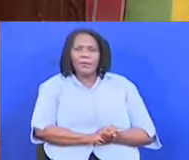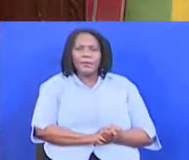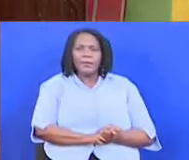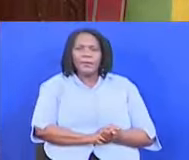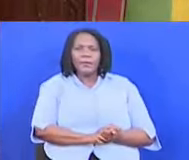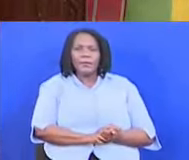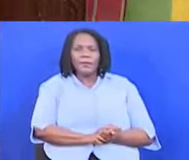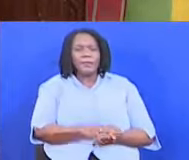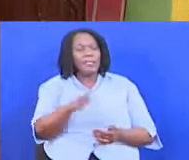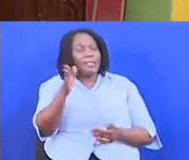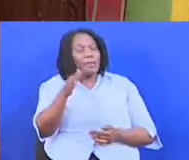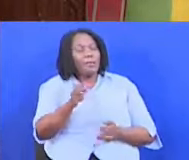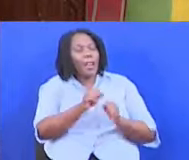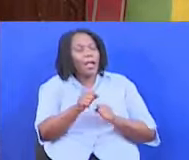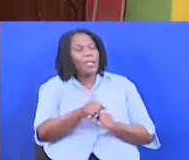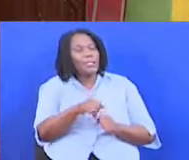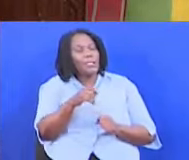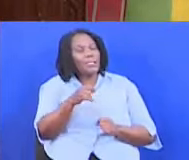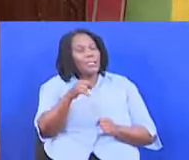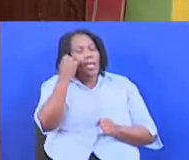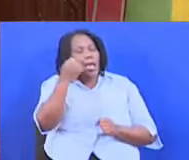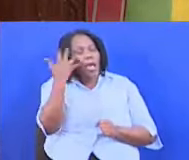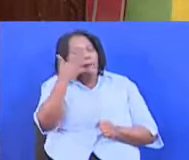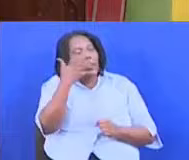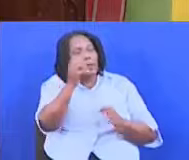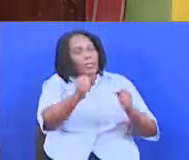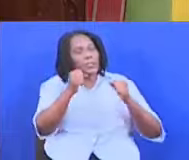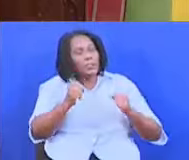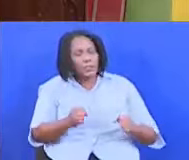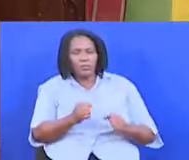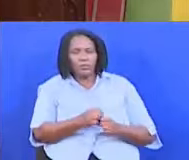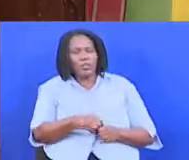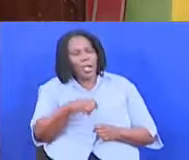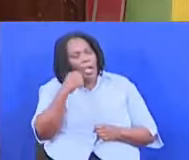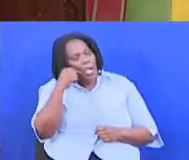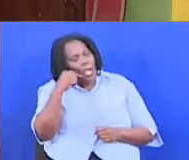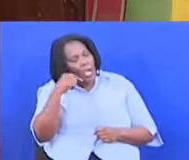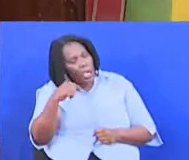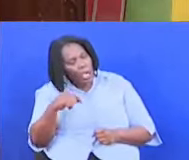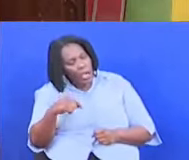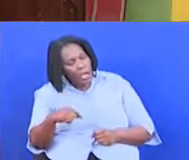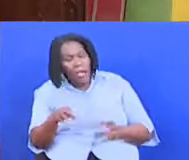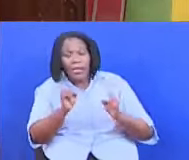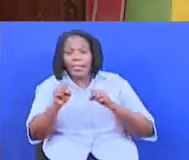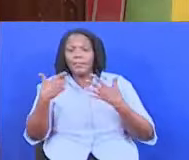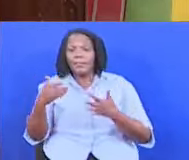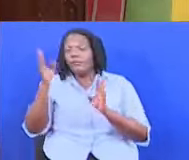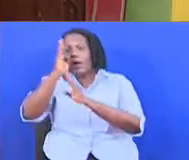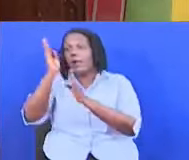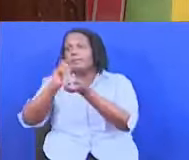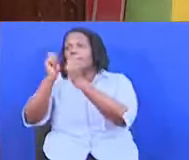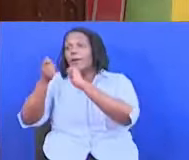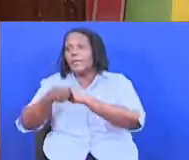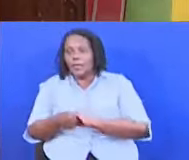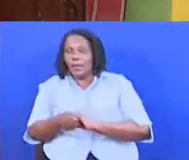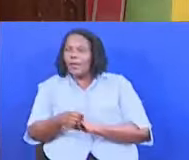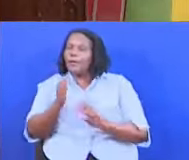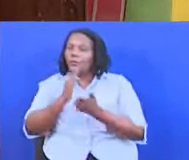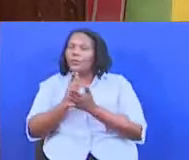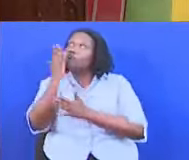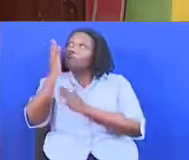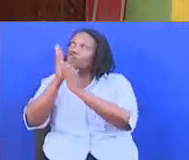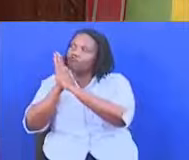unaenda unamtoka, mwingine analala chini na kadhalika. Tukiona mambo hayo yamepungua sasa hivi hapa Tanzania, tushukuru Mungu.